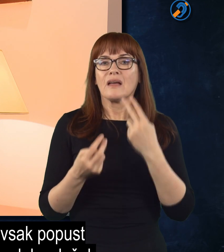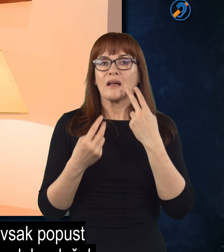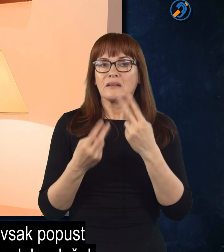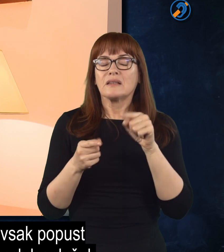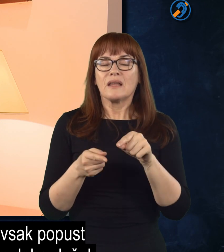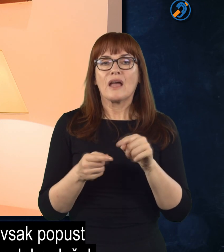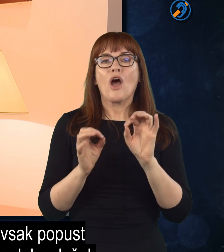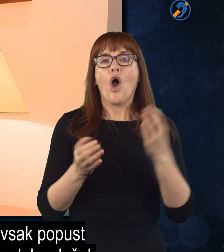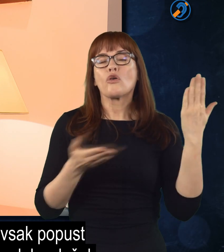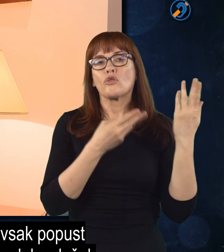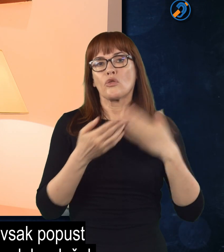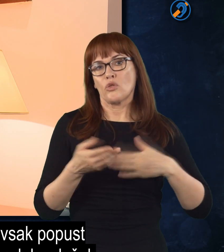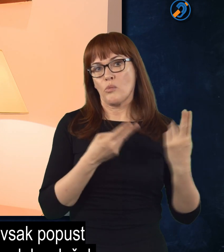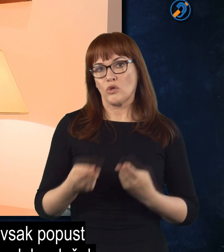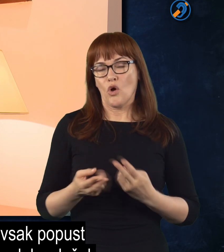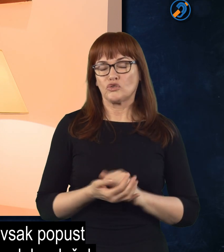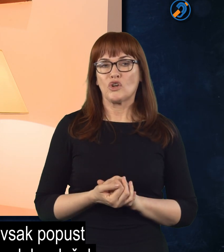zelo dobrodošel.